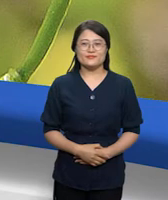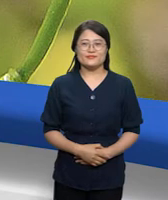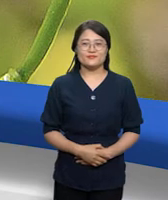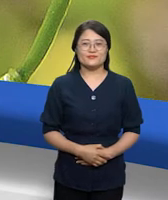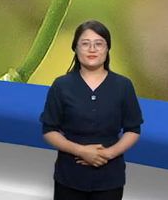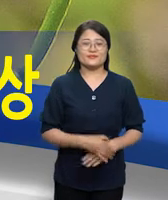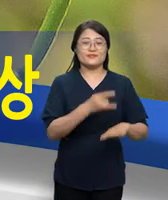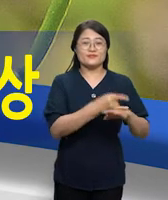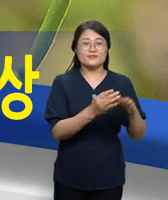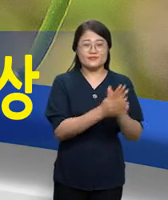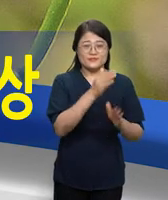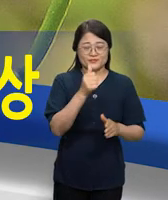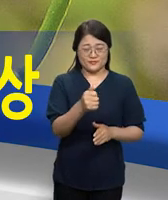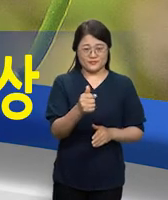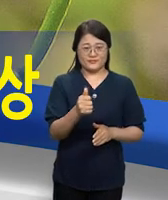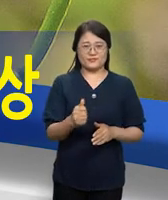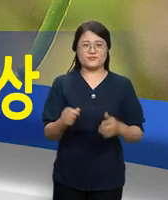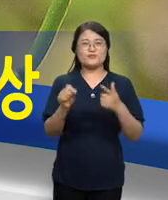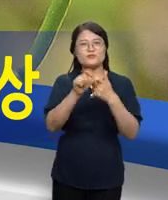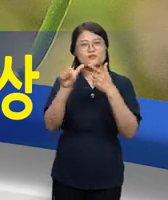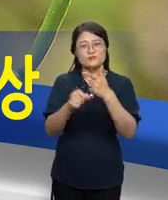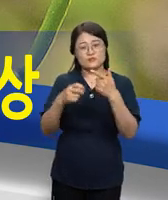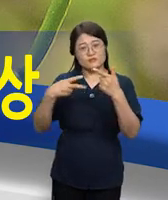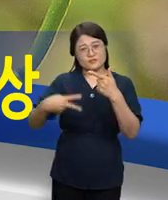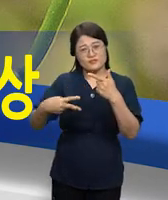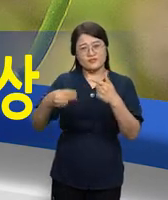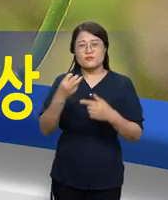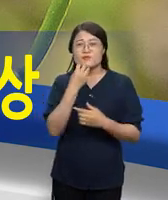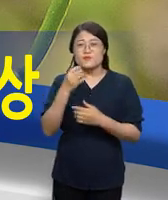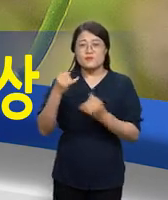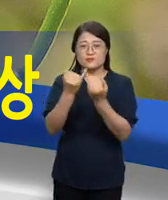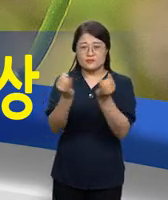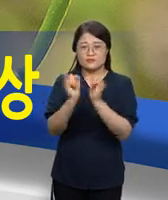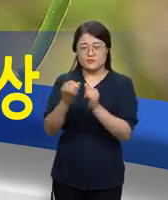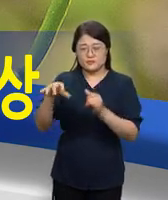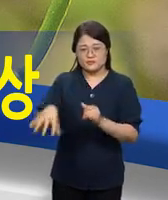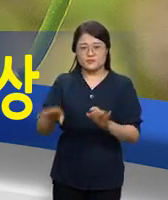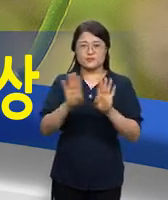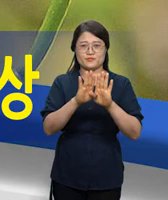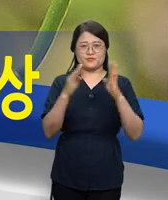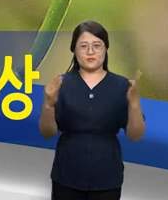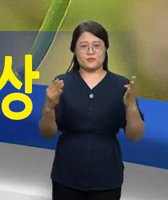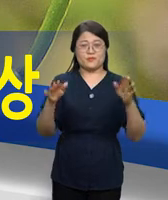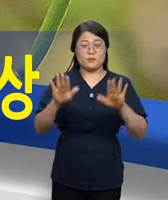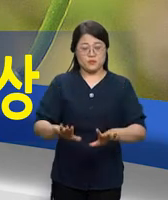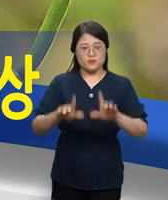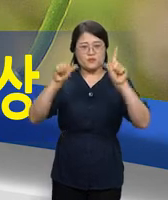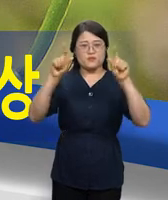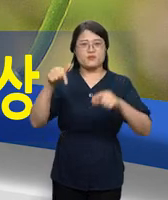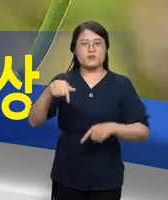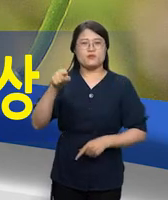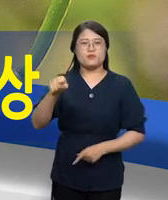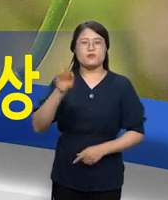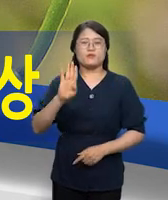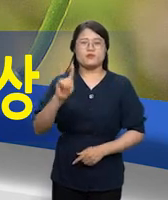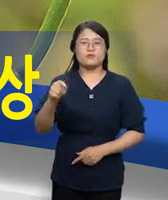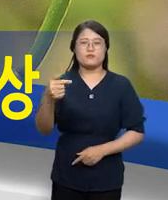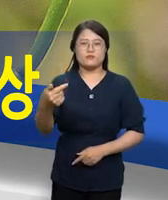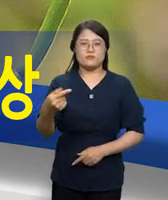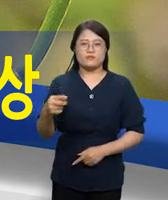소식입니다. 김상돈 시장이 지난 6월 2일 서울 여성플라자에서 개최된 2021